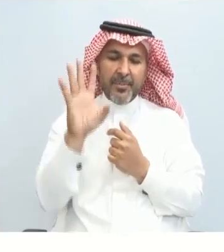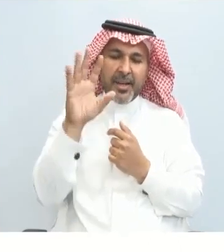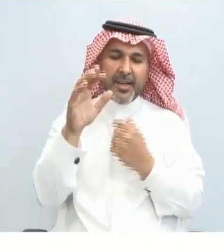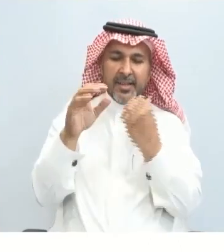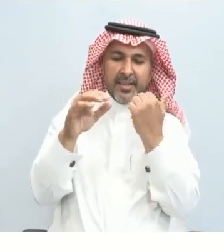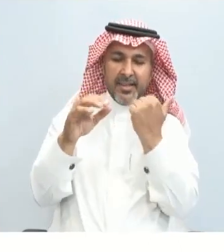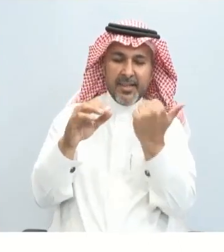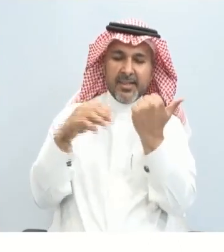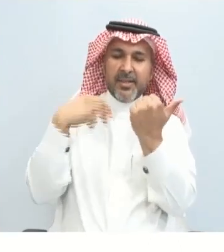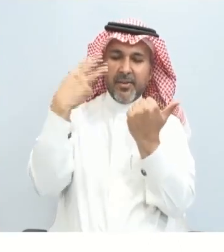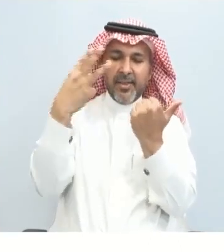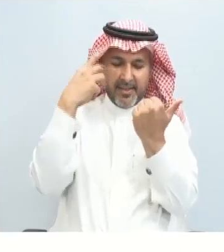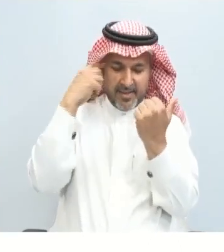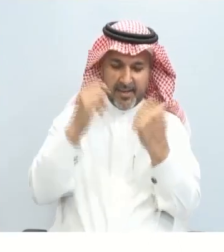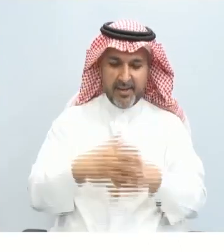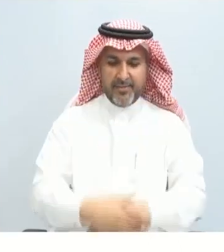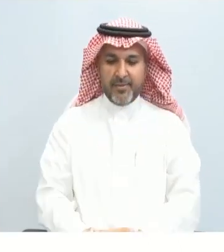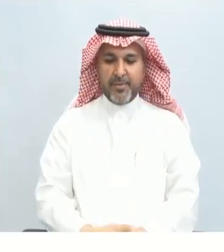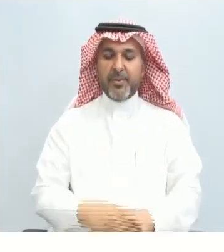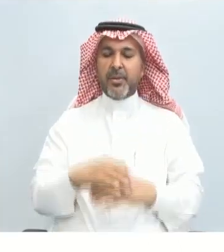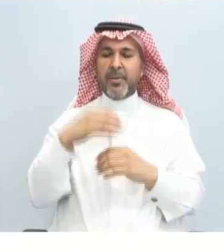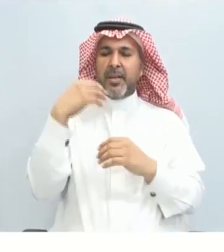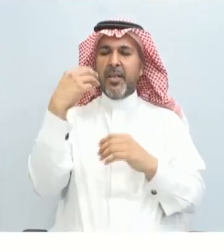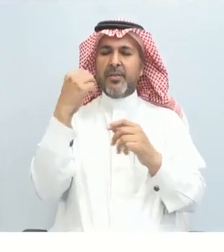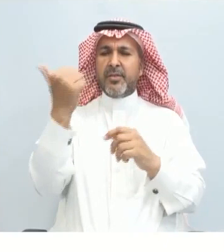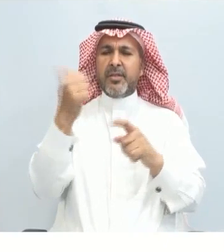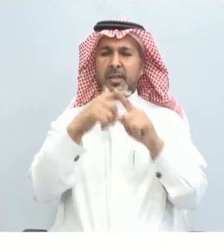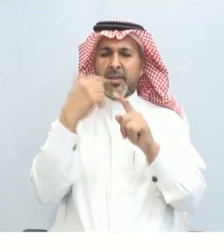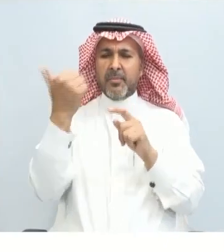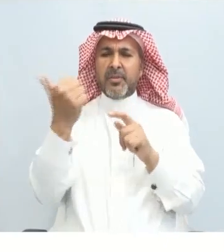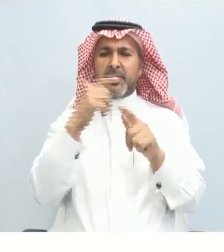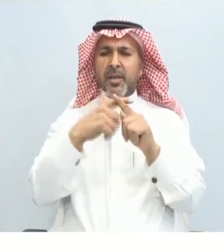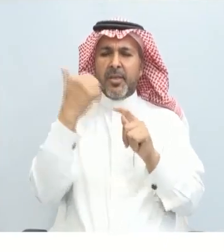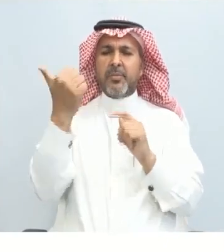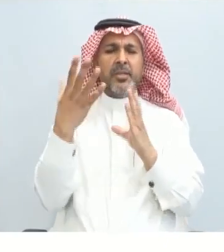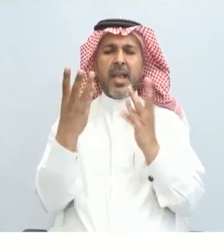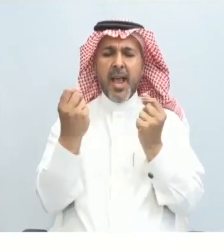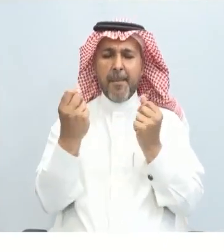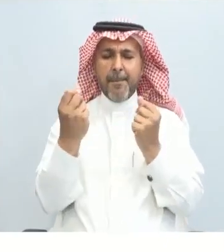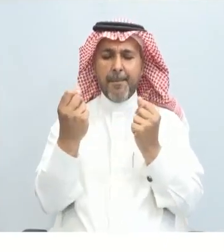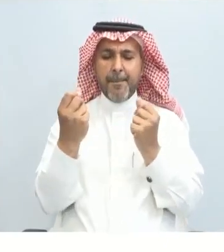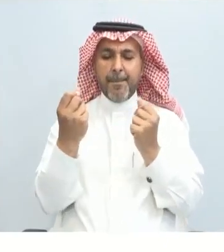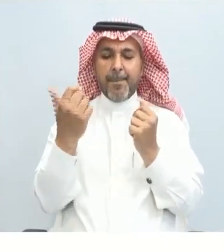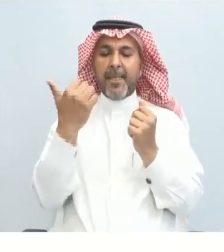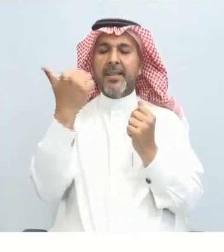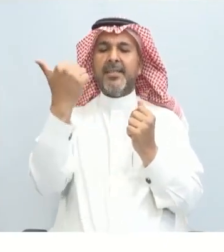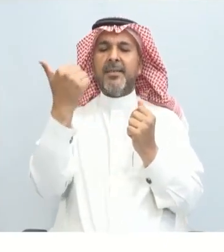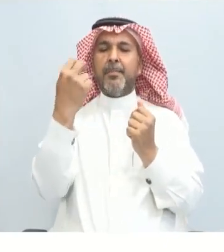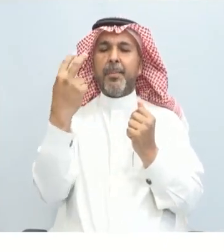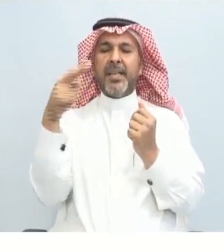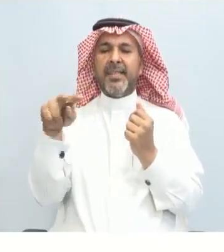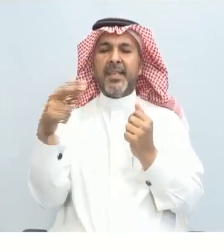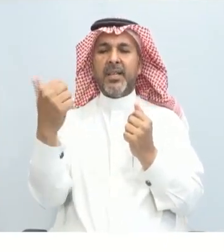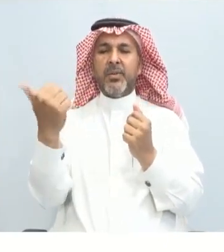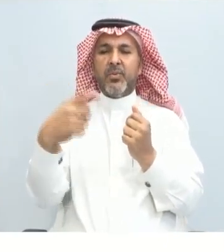تقول ان هذا العدد هو الجذر النوني لاي اس ام او العكس ممكن انا اقول الجذر النوني لاي